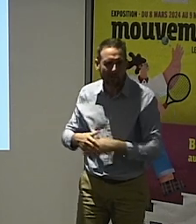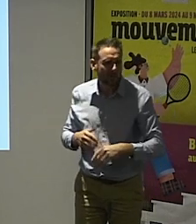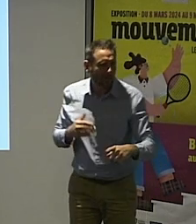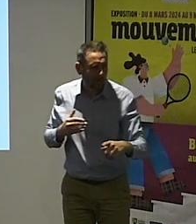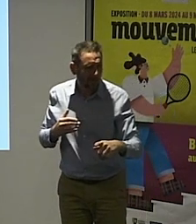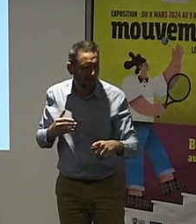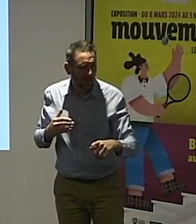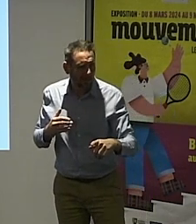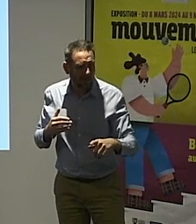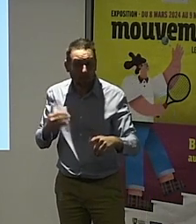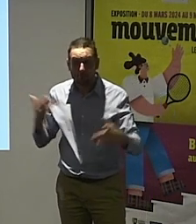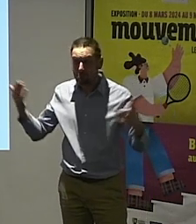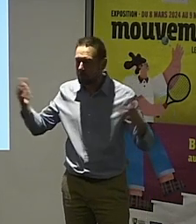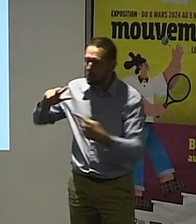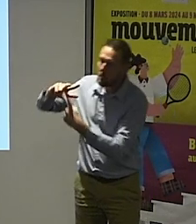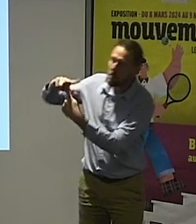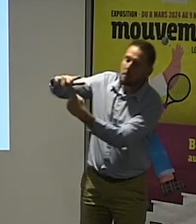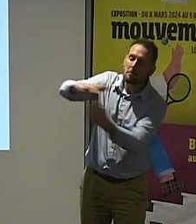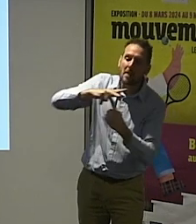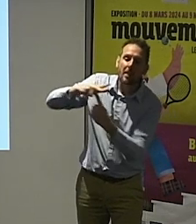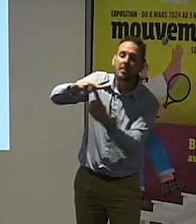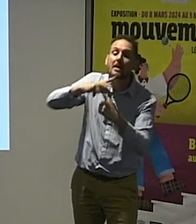Monter sur le manège de la vie.